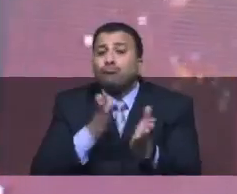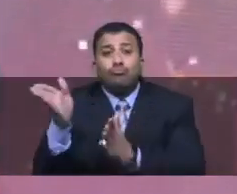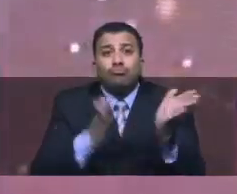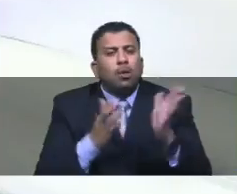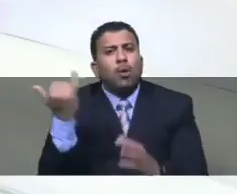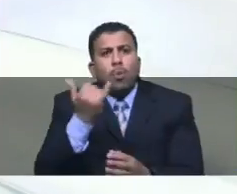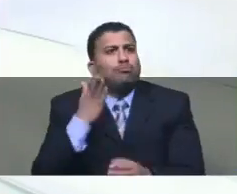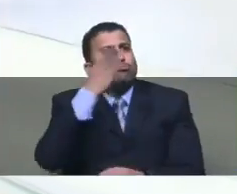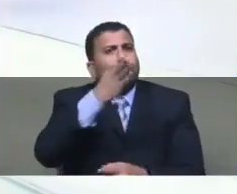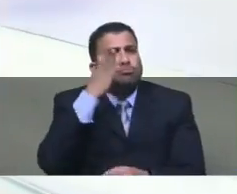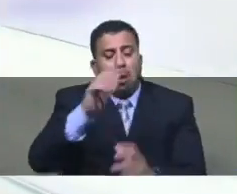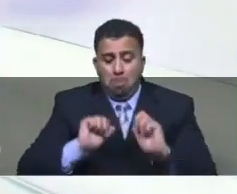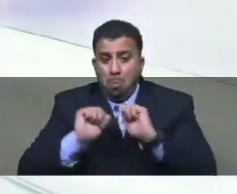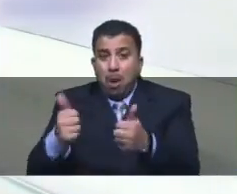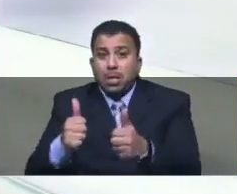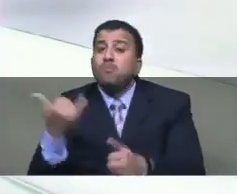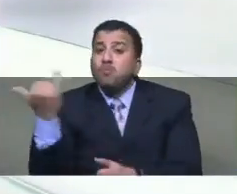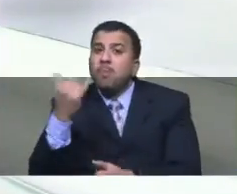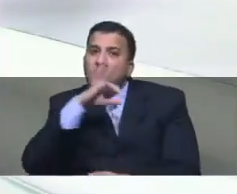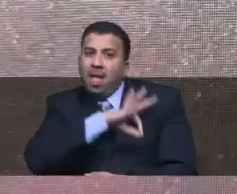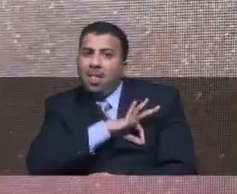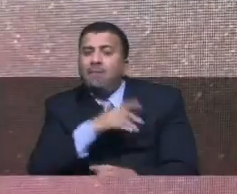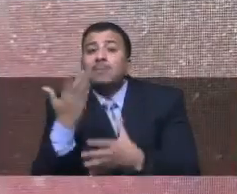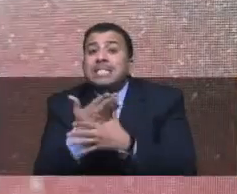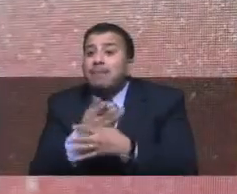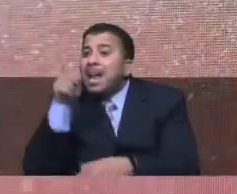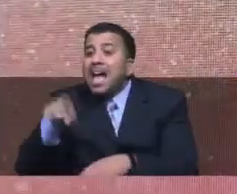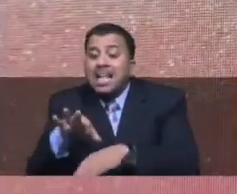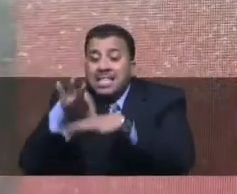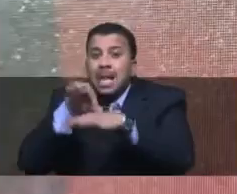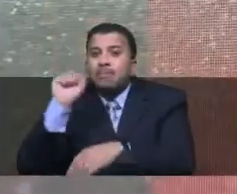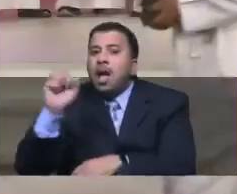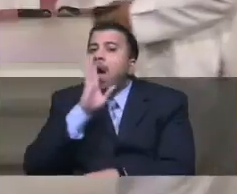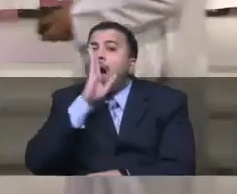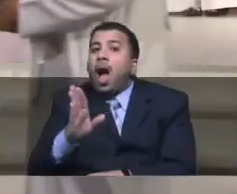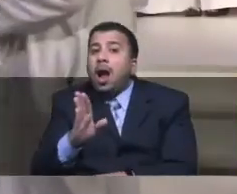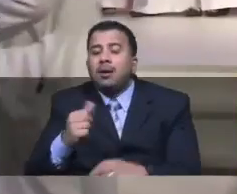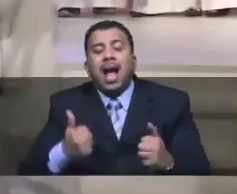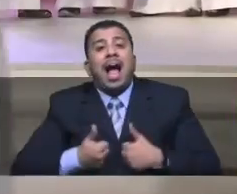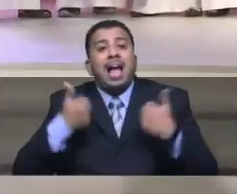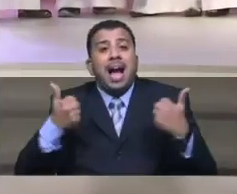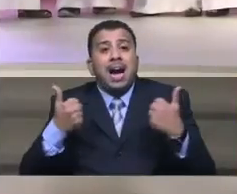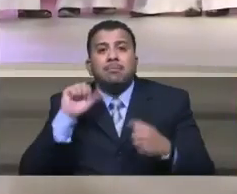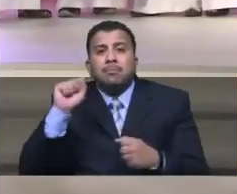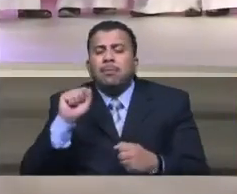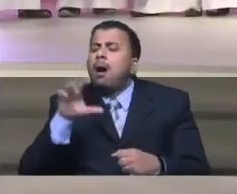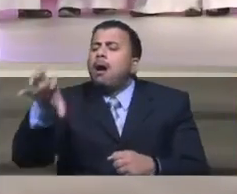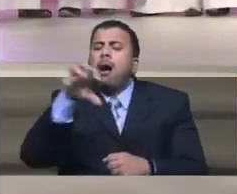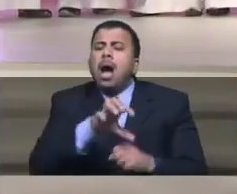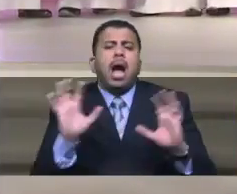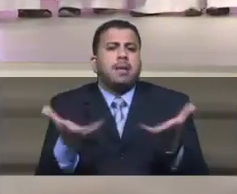الميدانية ومبادراتها النبيلة من أجل الإنسان وحقه في العيش والحياة أينما كان.